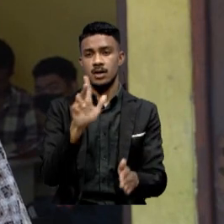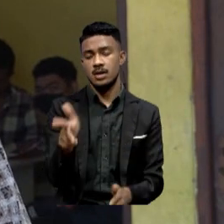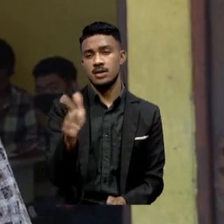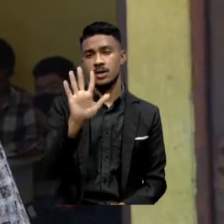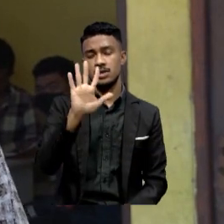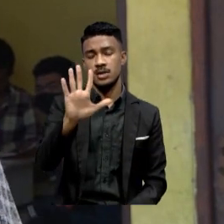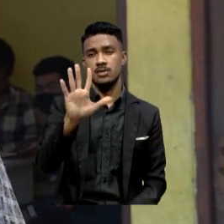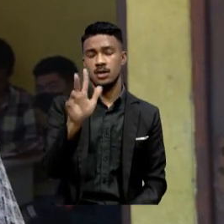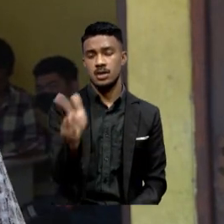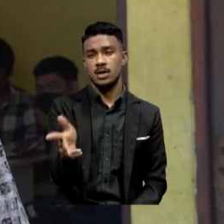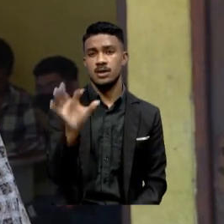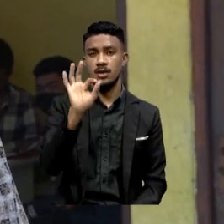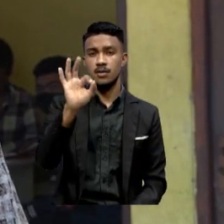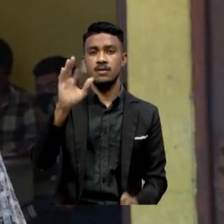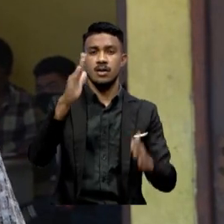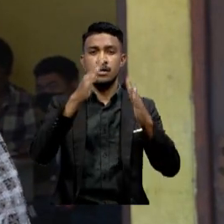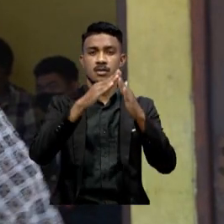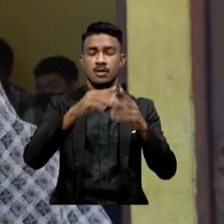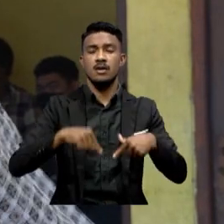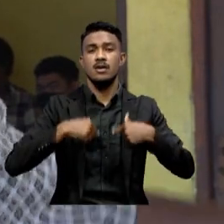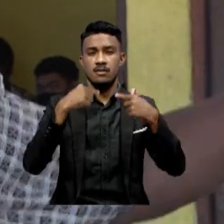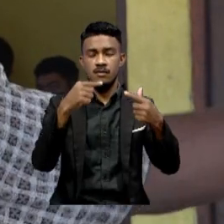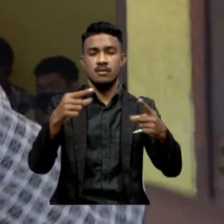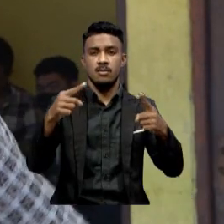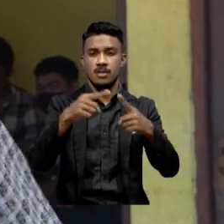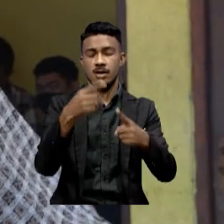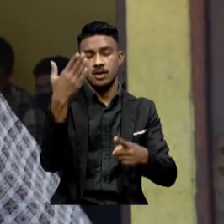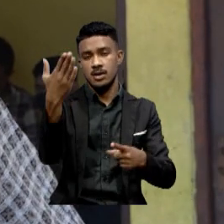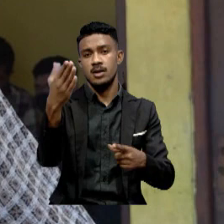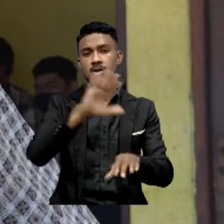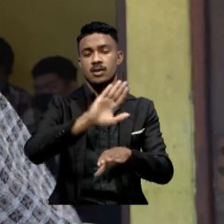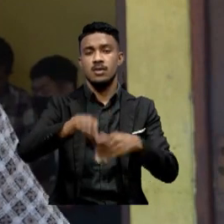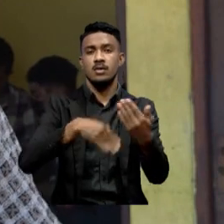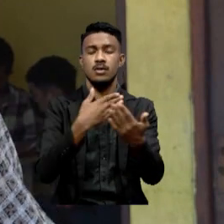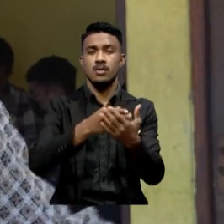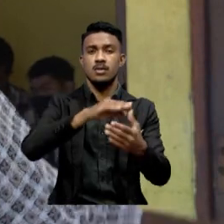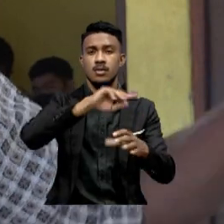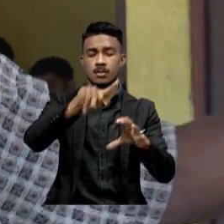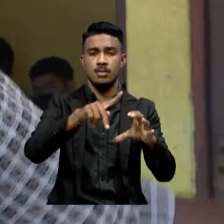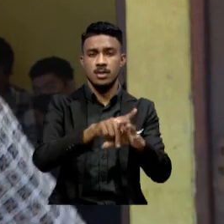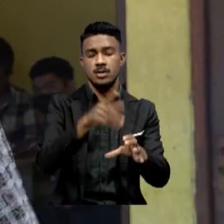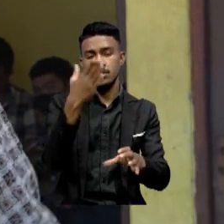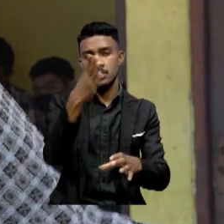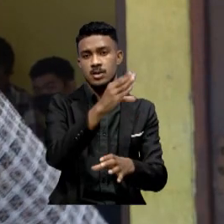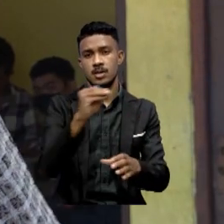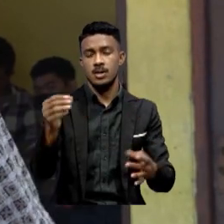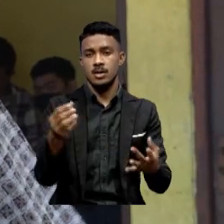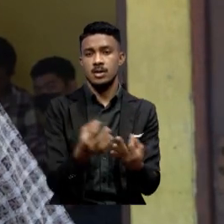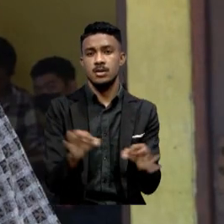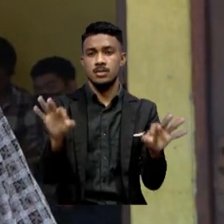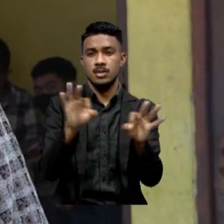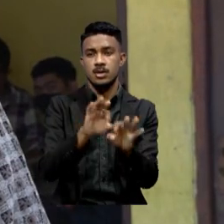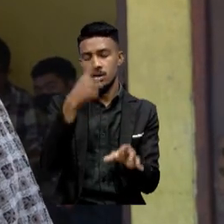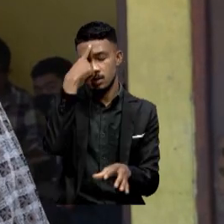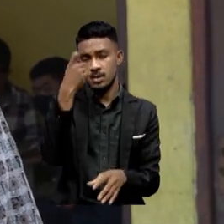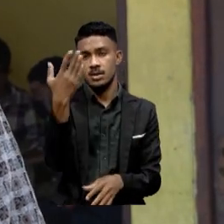39 kasus pat info pada ini ya harus utama pak atau bela hal ini pada info pada hal itu tu ni prinsipal pak info pada tambah emang kibit